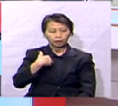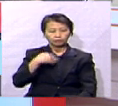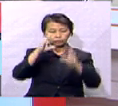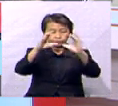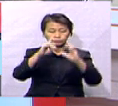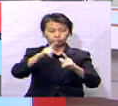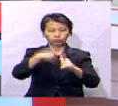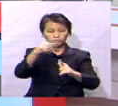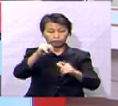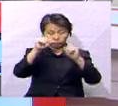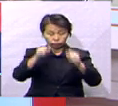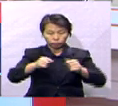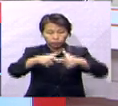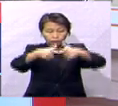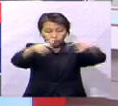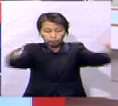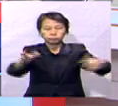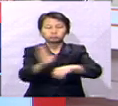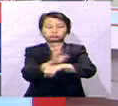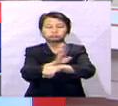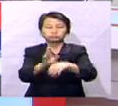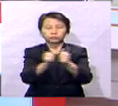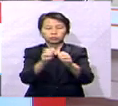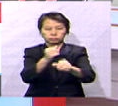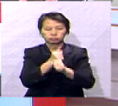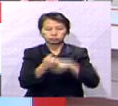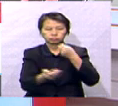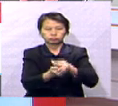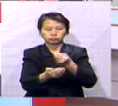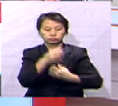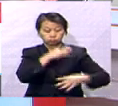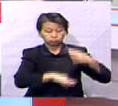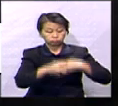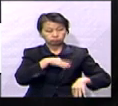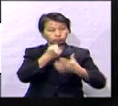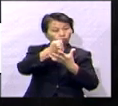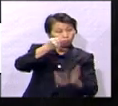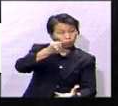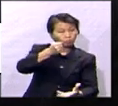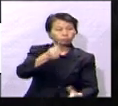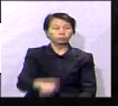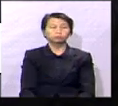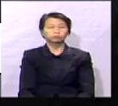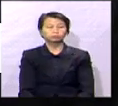bulanan itu juga mampu memperluas jaringan perniagaan dan menjana pendapatan lumayan.